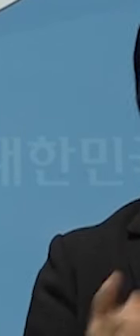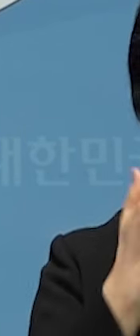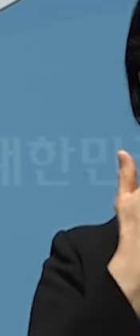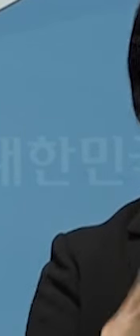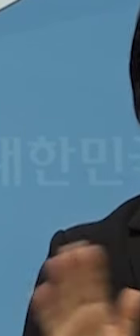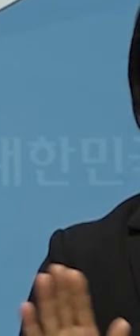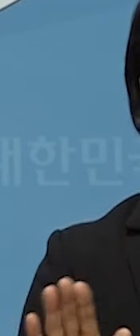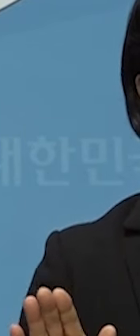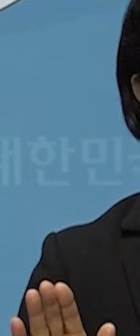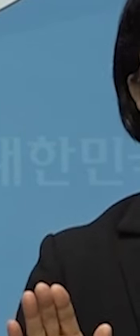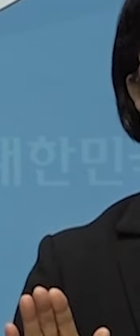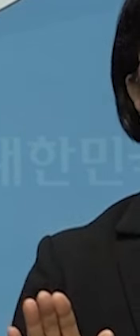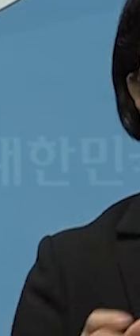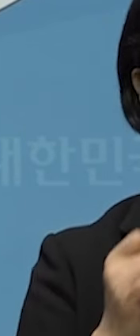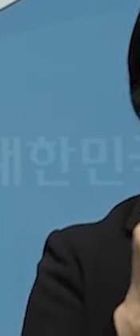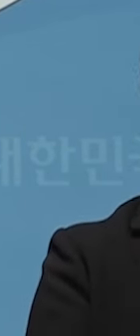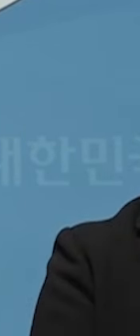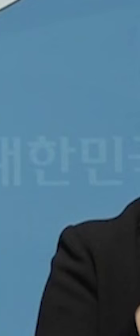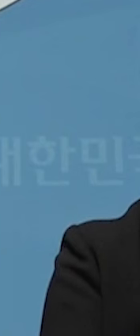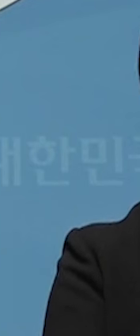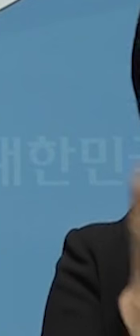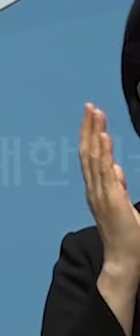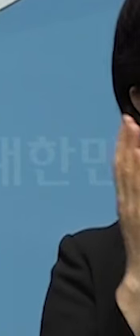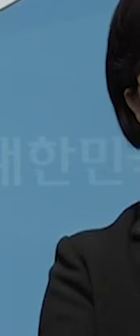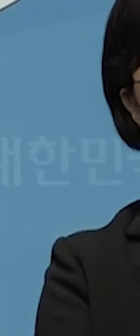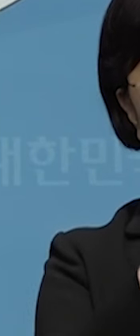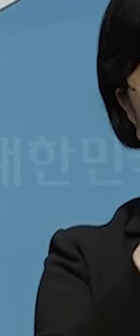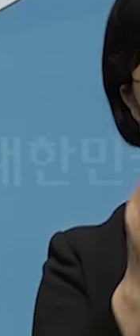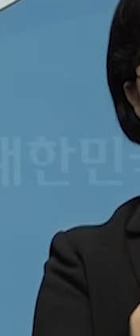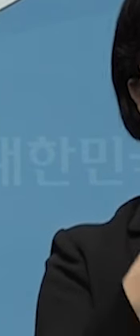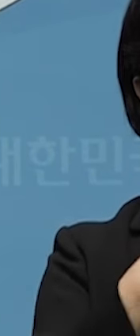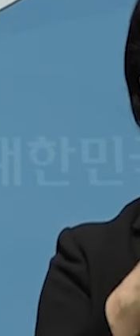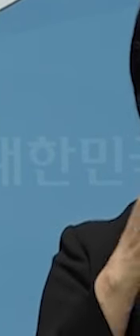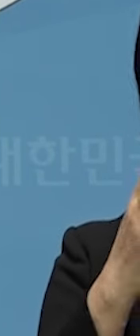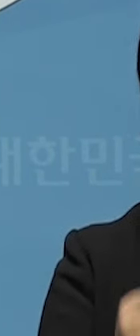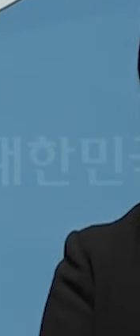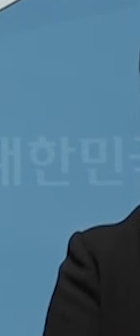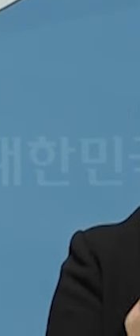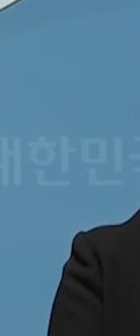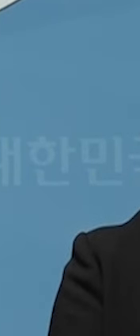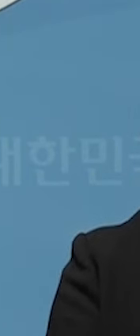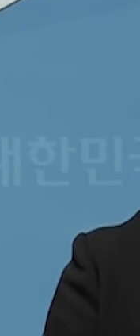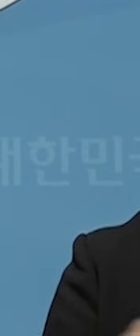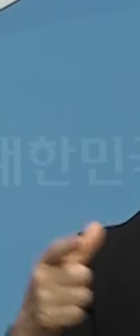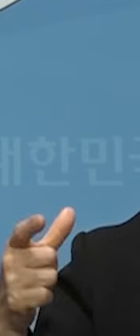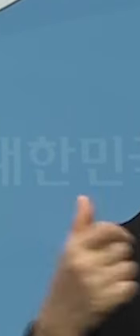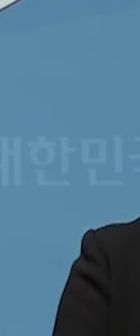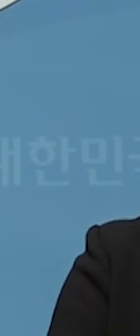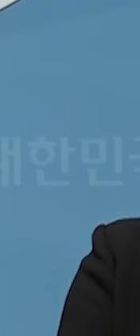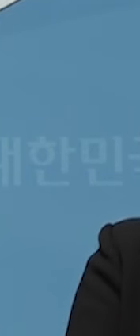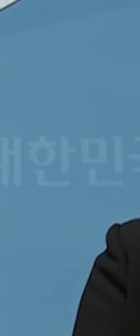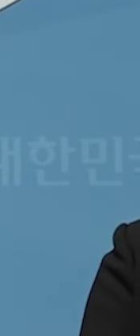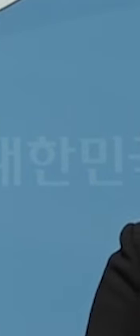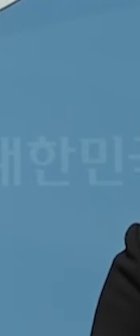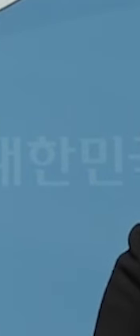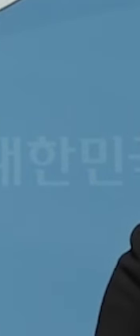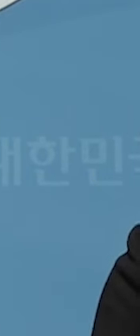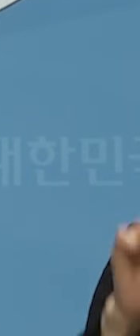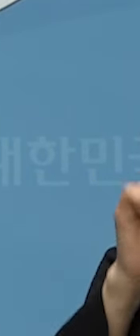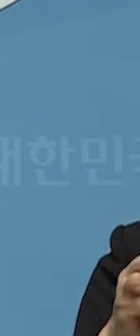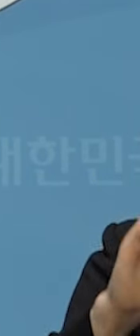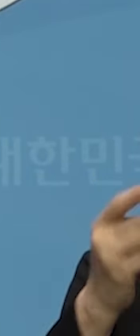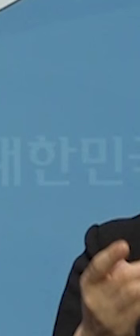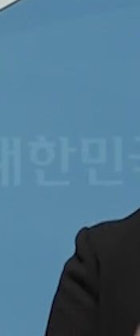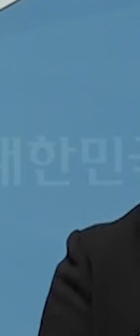것이 아니고 이미 합법적인 영역보다 훨씬 규모가 커진 불법 사설 스포츠